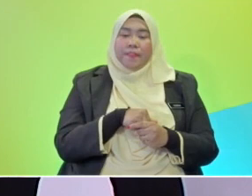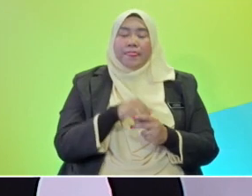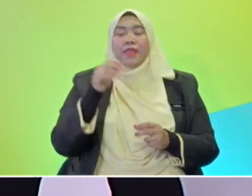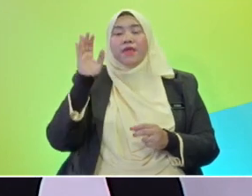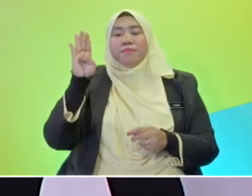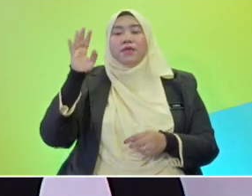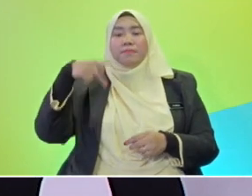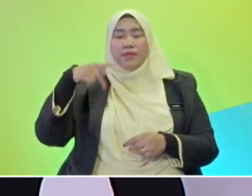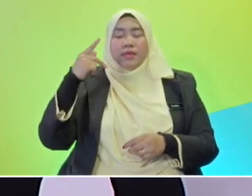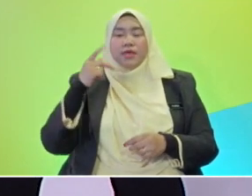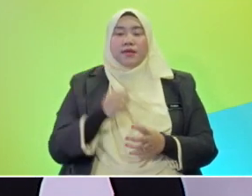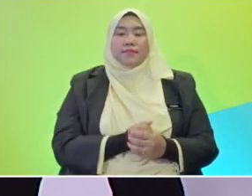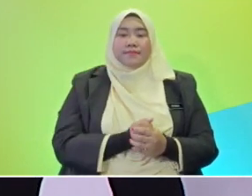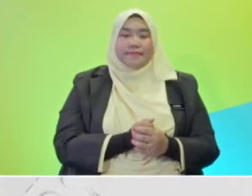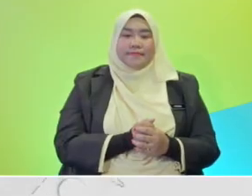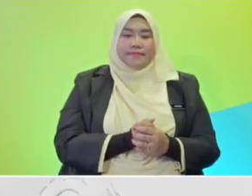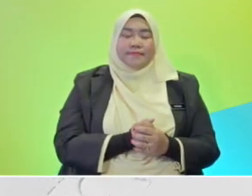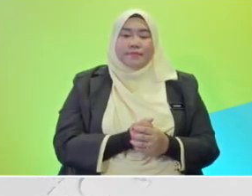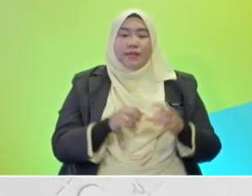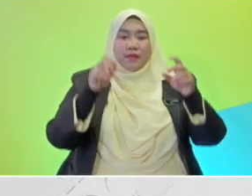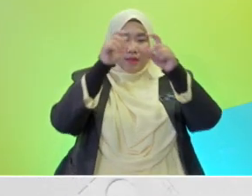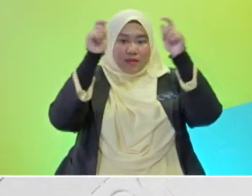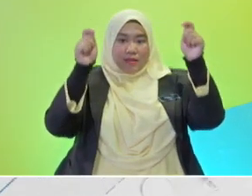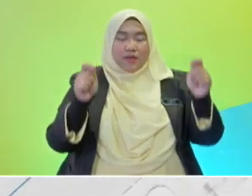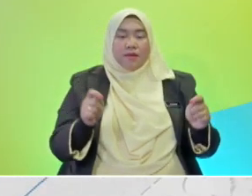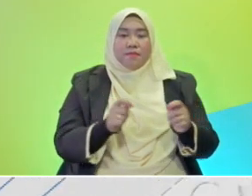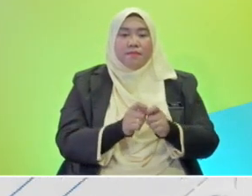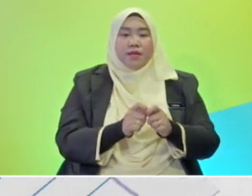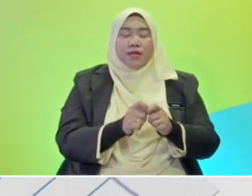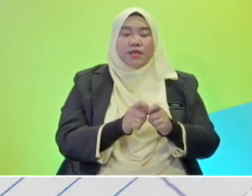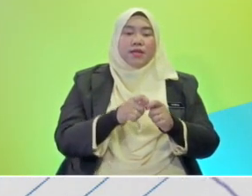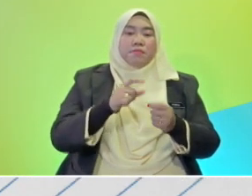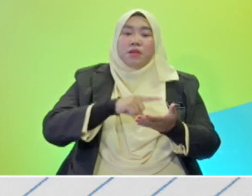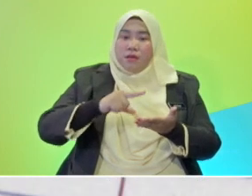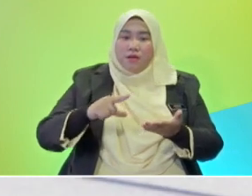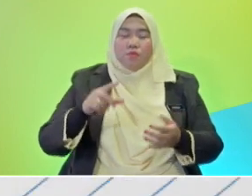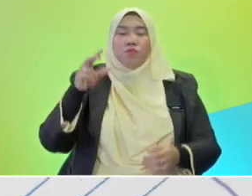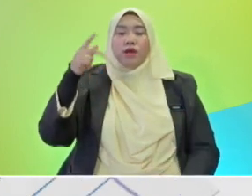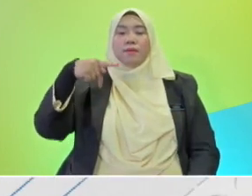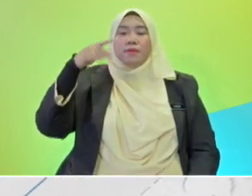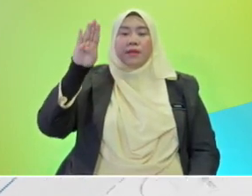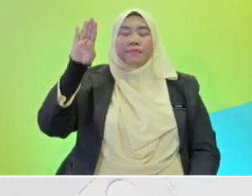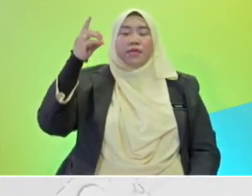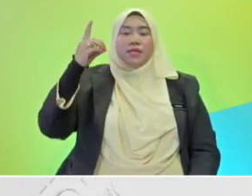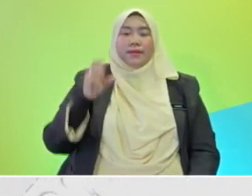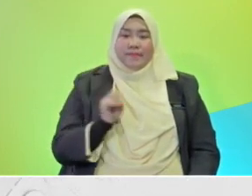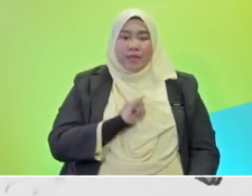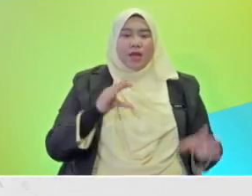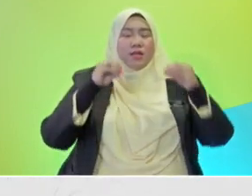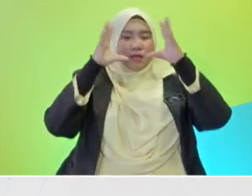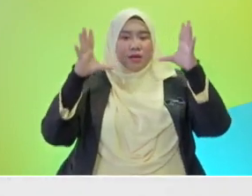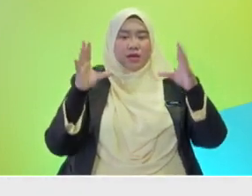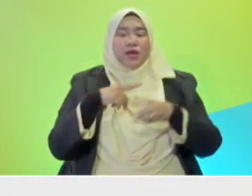oke kemudian template pelaporan PBD Sebagai panduan Baiklah Terangkan sedikit ini